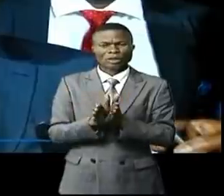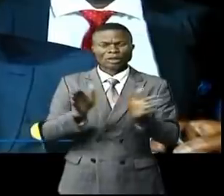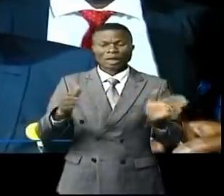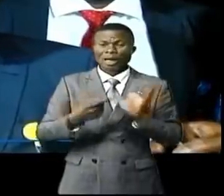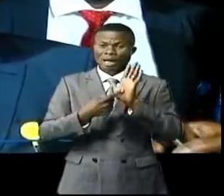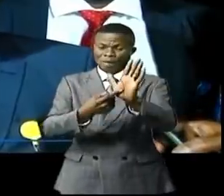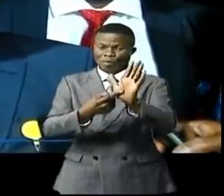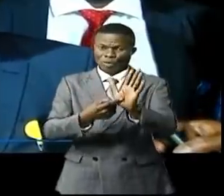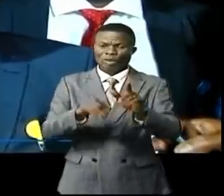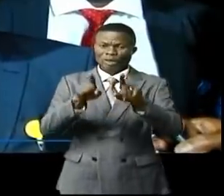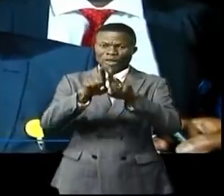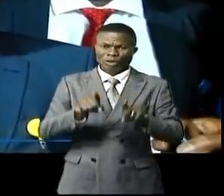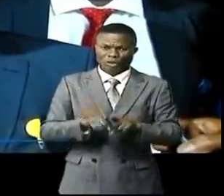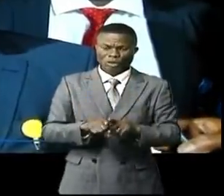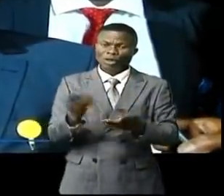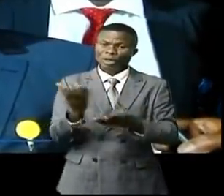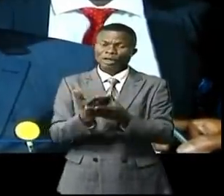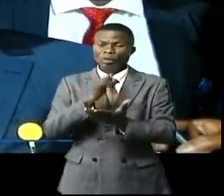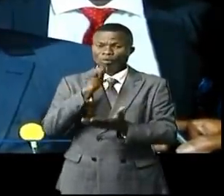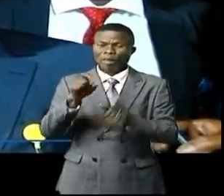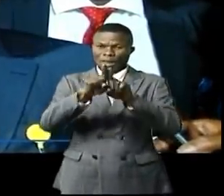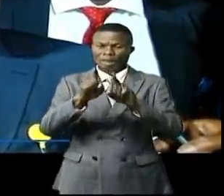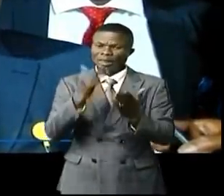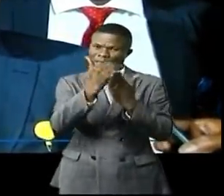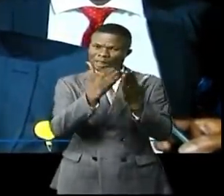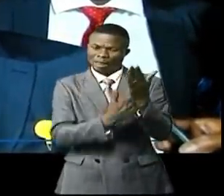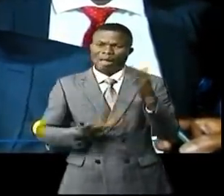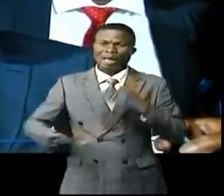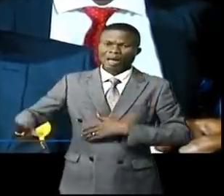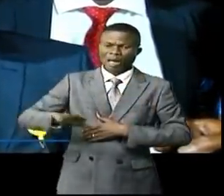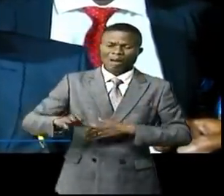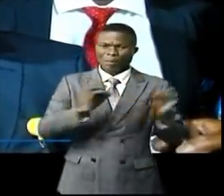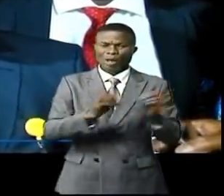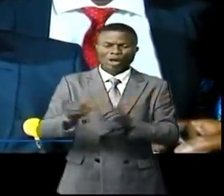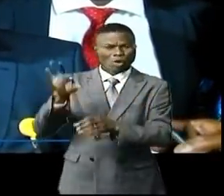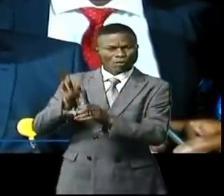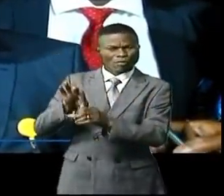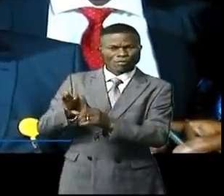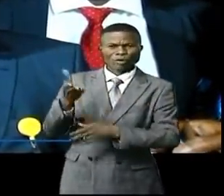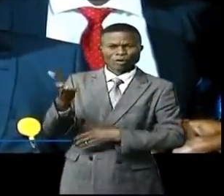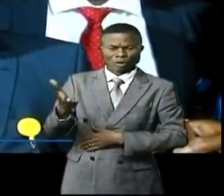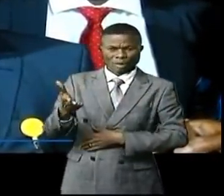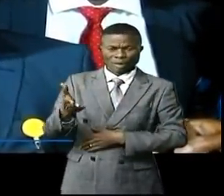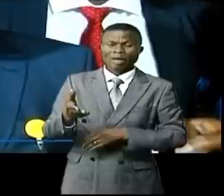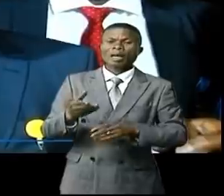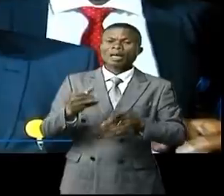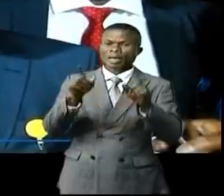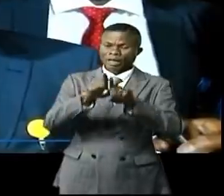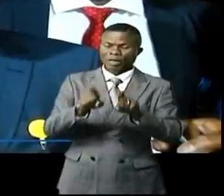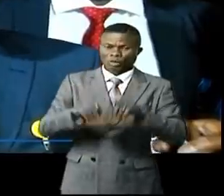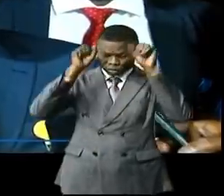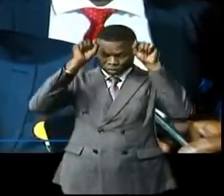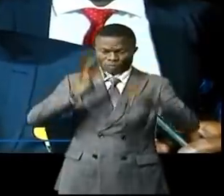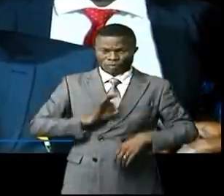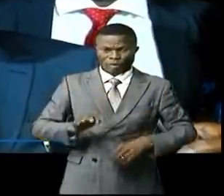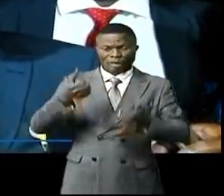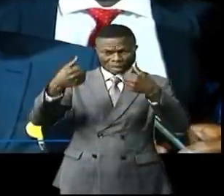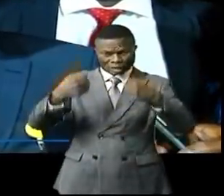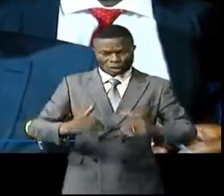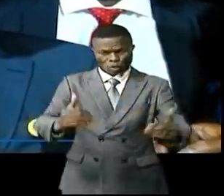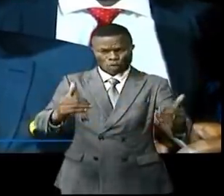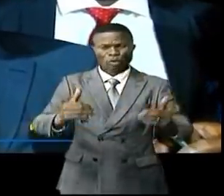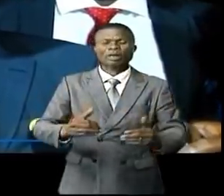présenté non seulement la feuille de route, mais il a cité quelques pays qui vont organiser les élections pendant que le président Félix sera président en